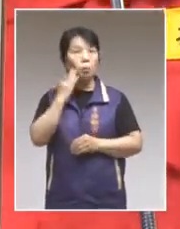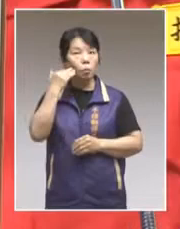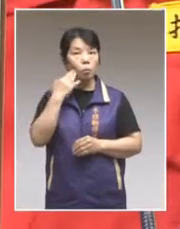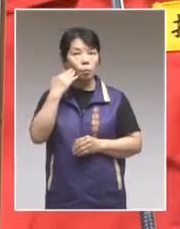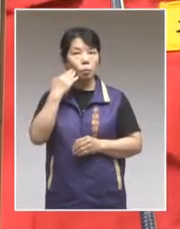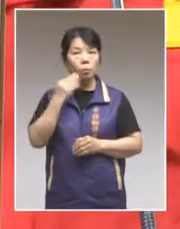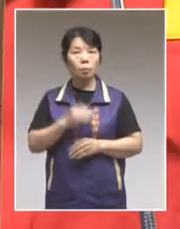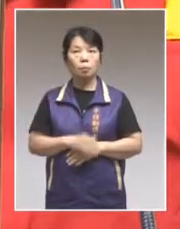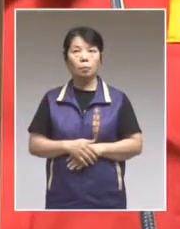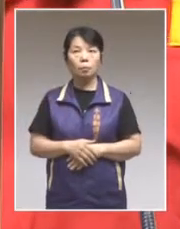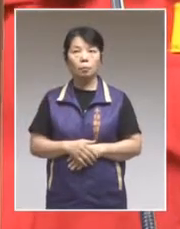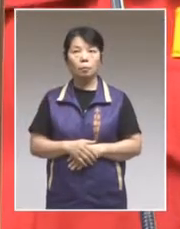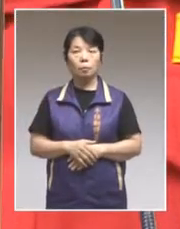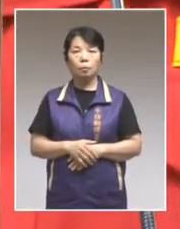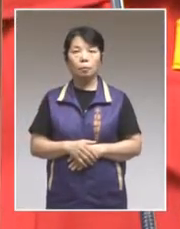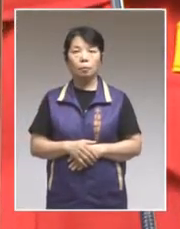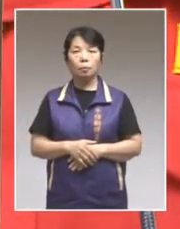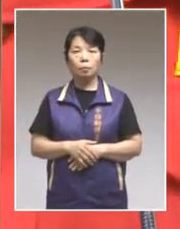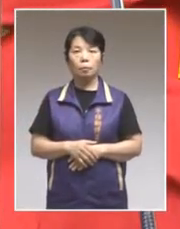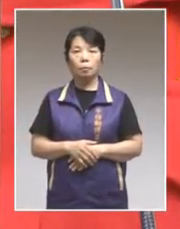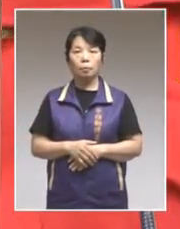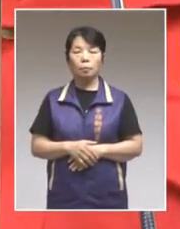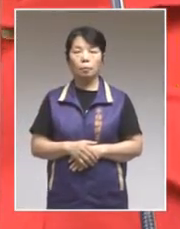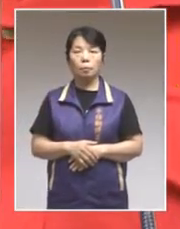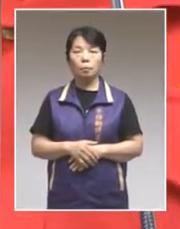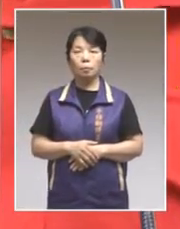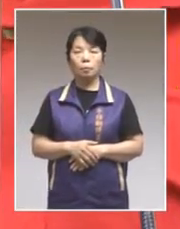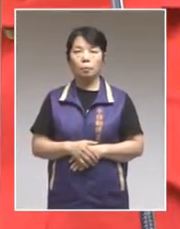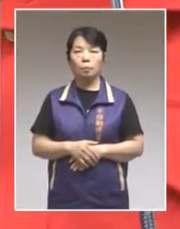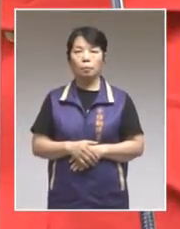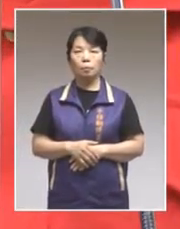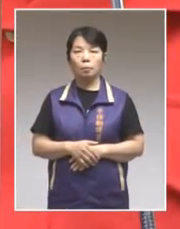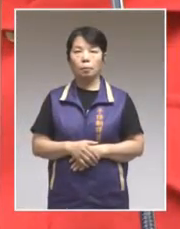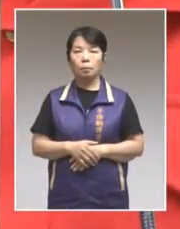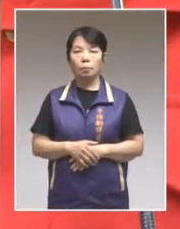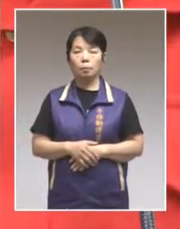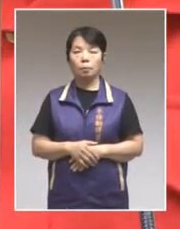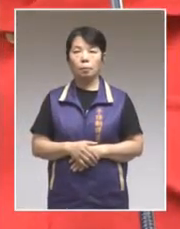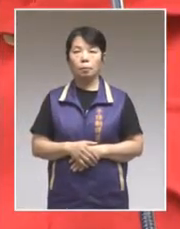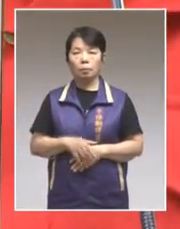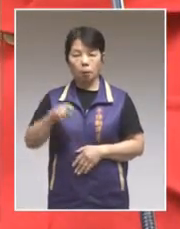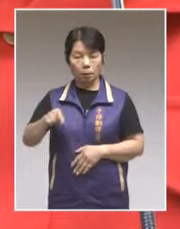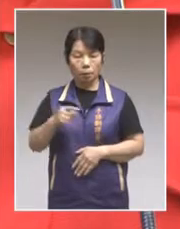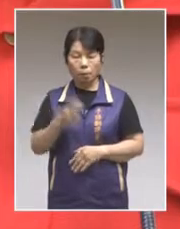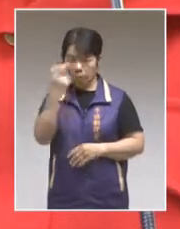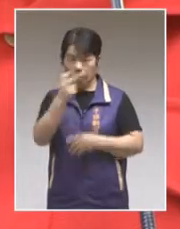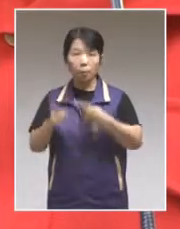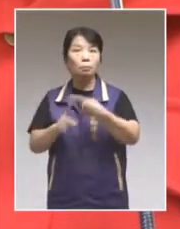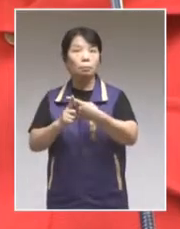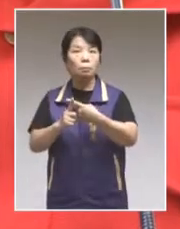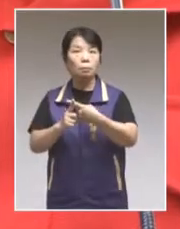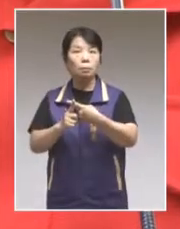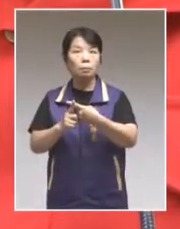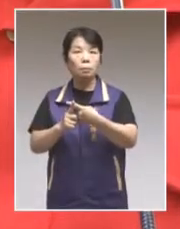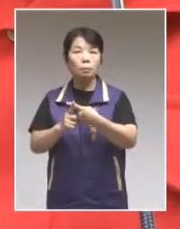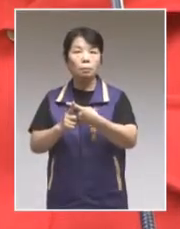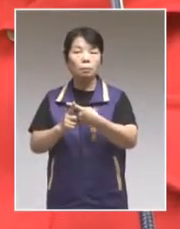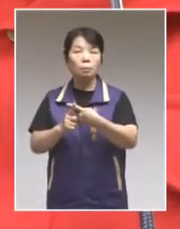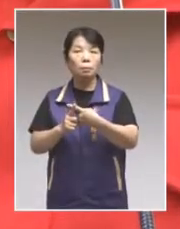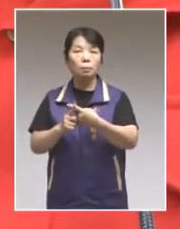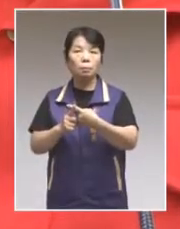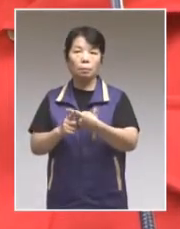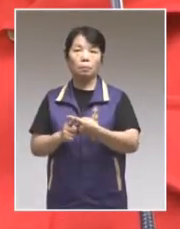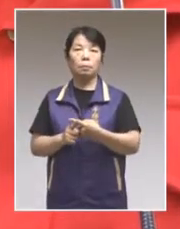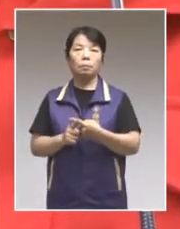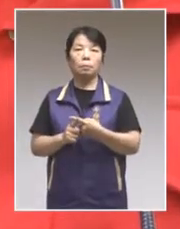个是啊这个是阳性，好，检查是阳